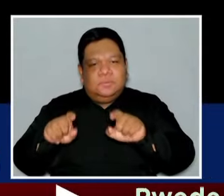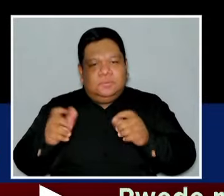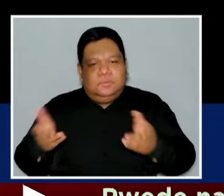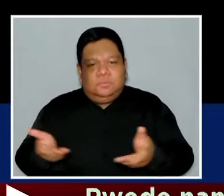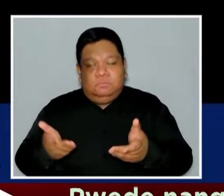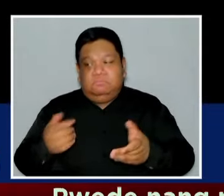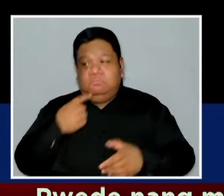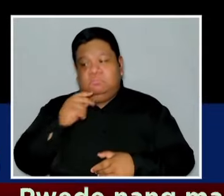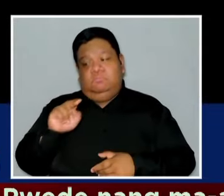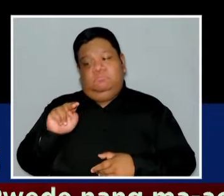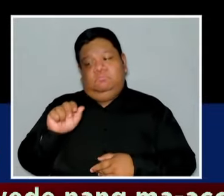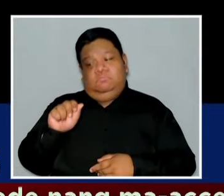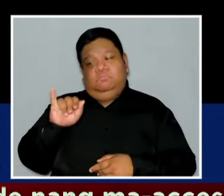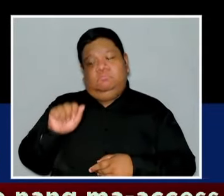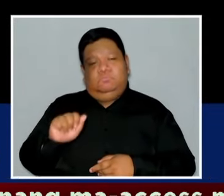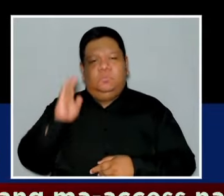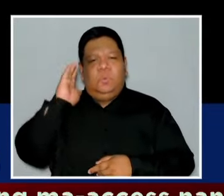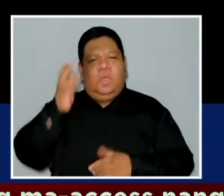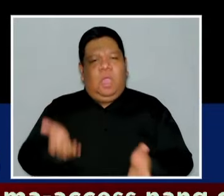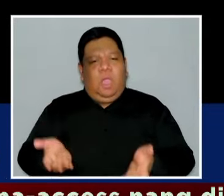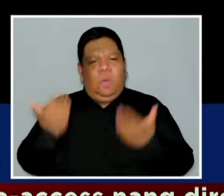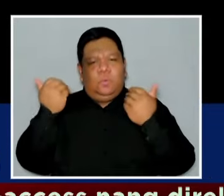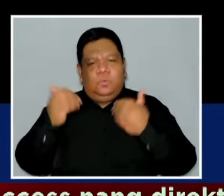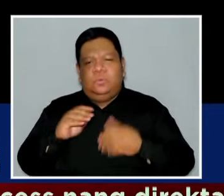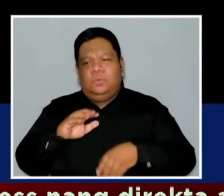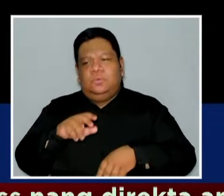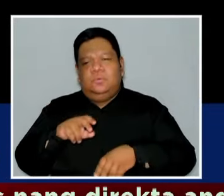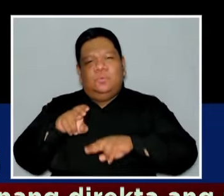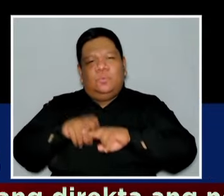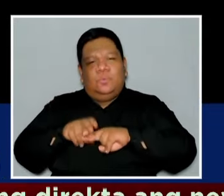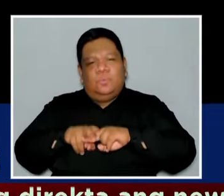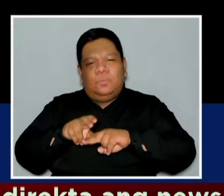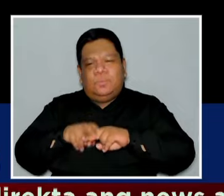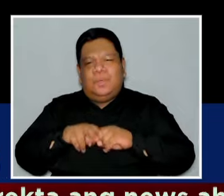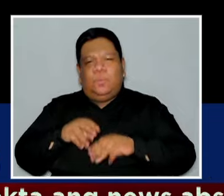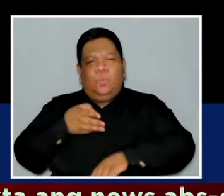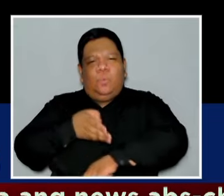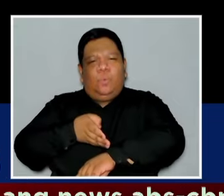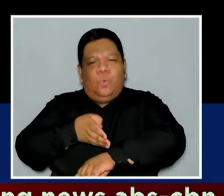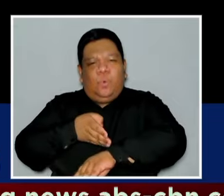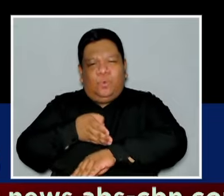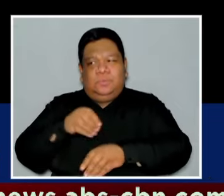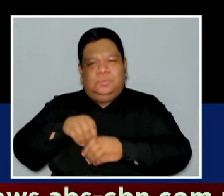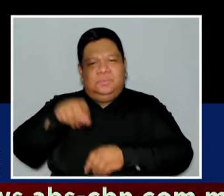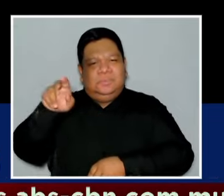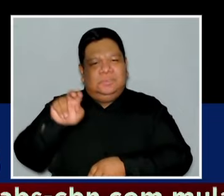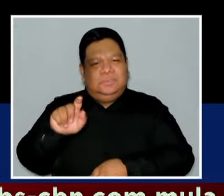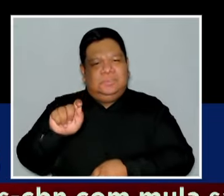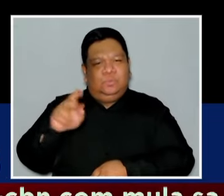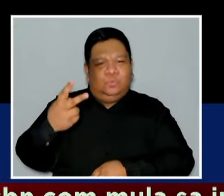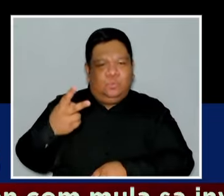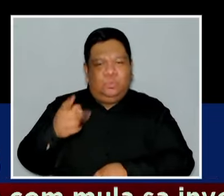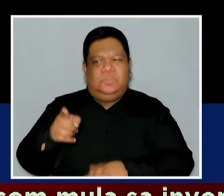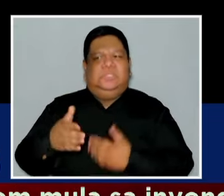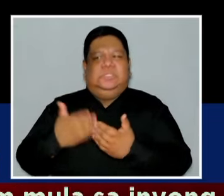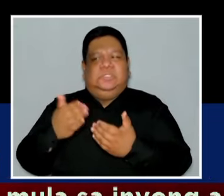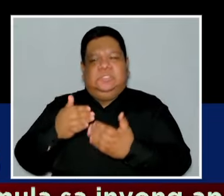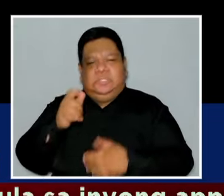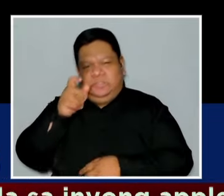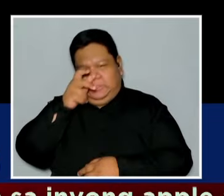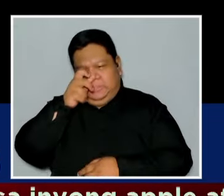NAIA, aalisin na rin yung lahat ng rata na upuan sa NAIA Terminal 2 dahil mas madali itong pamahayan ng mga